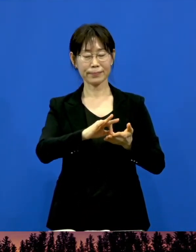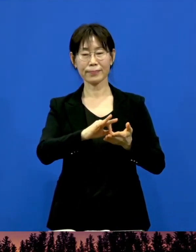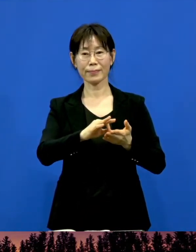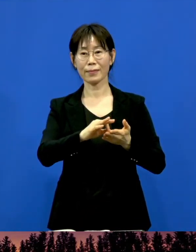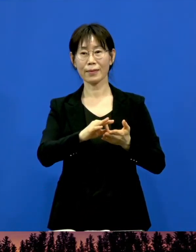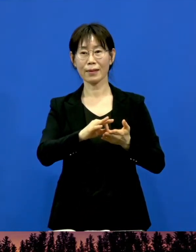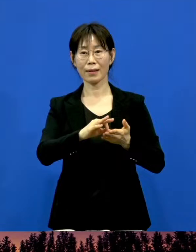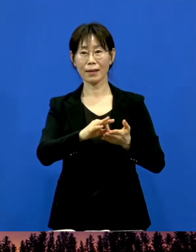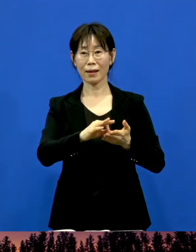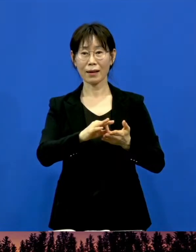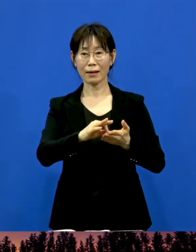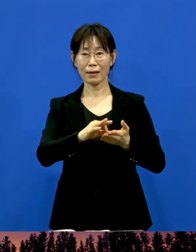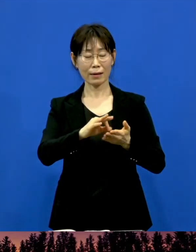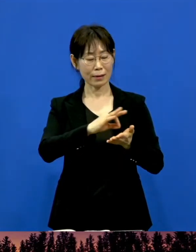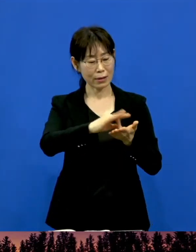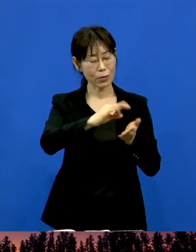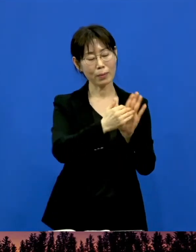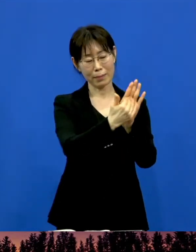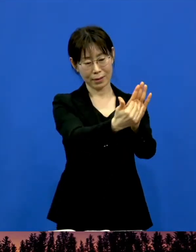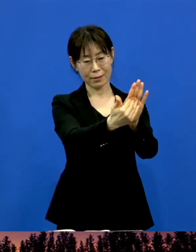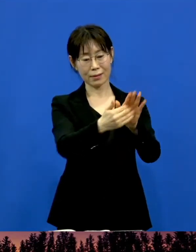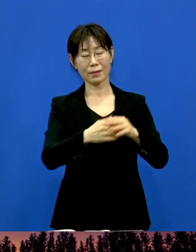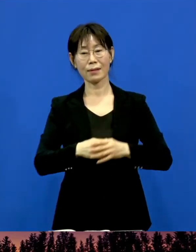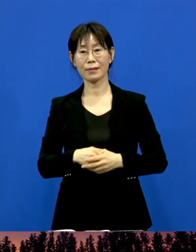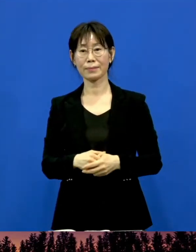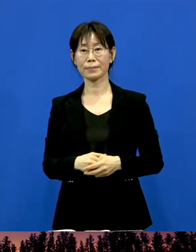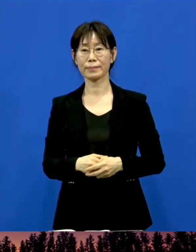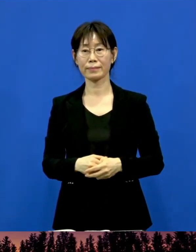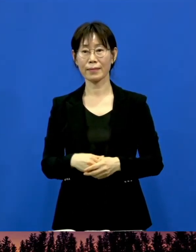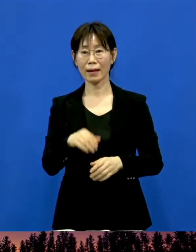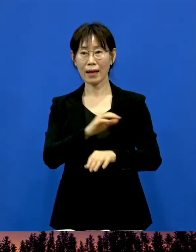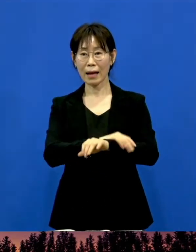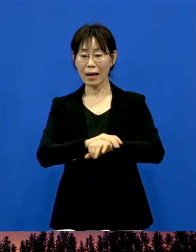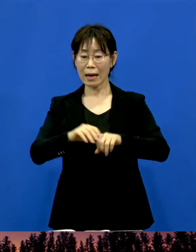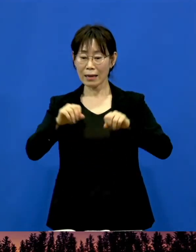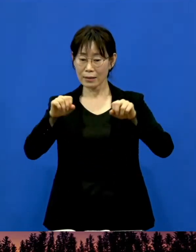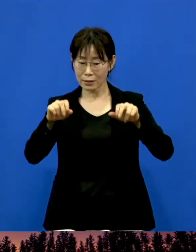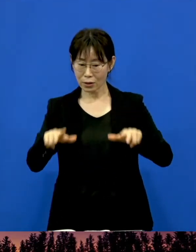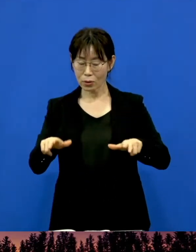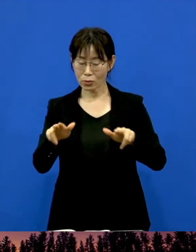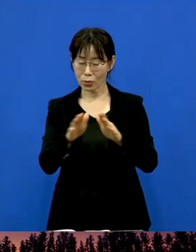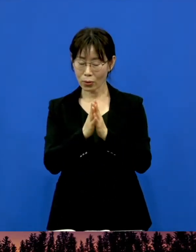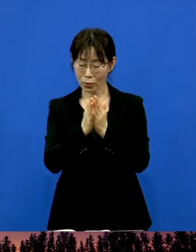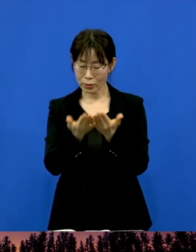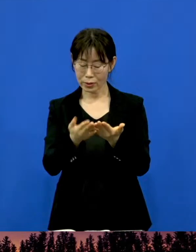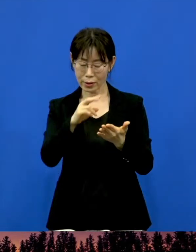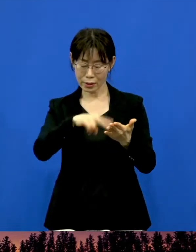헛되고 헛된 삶을 계속 반복하는 거잖아요. 여러분, 전도서의 안타까운 것은 뭘까요? 여러분,